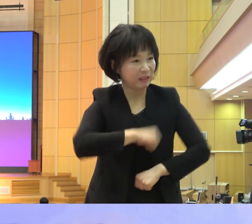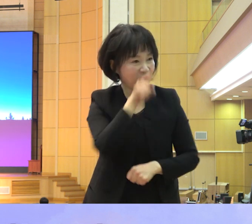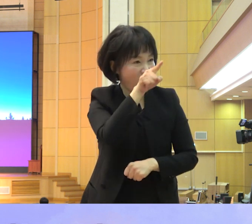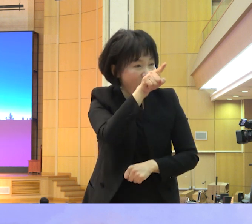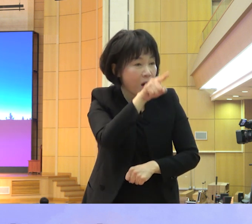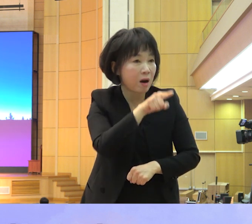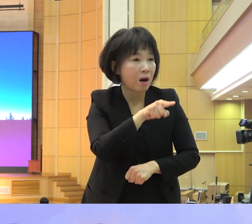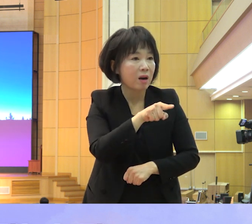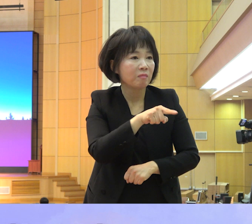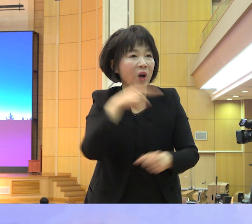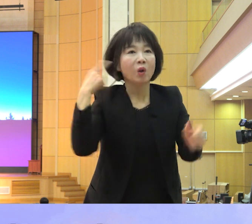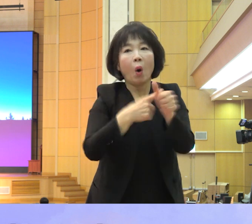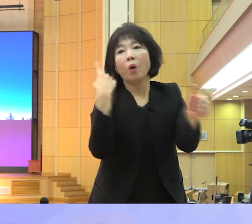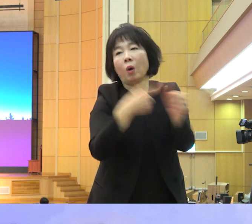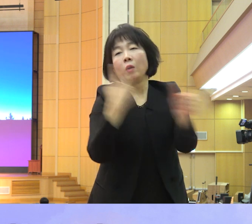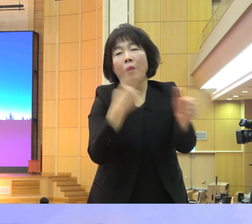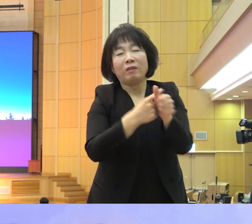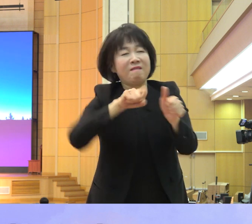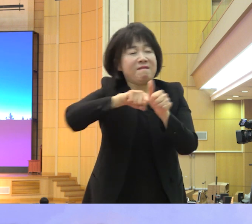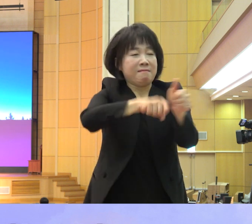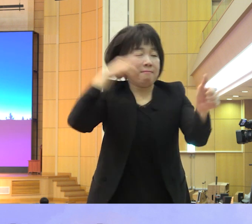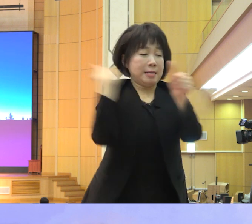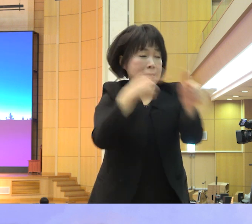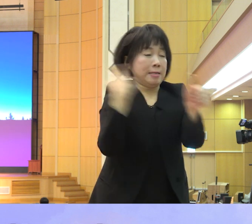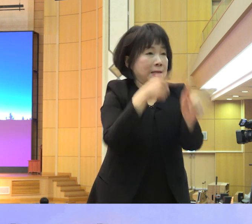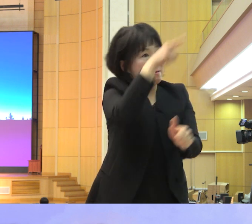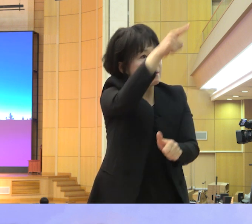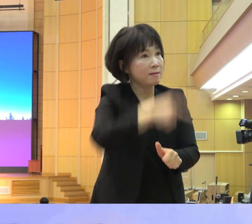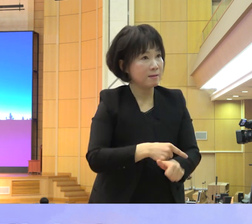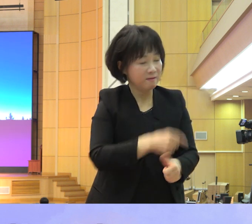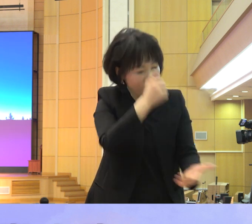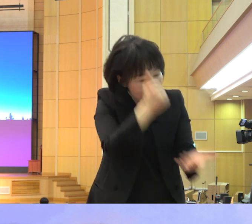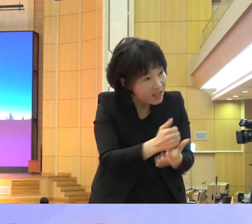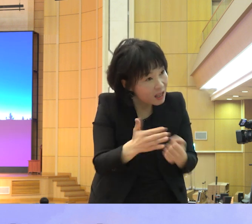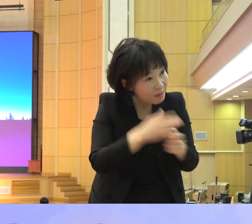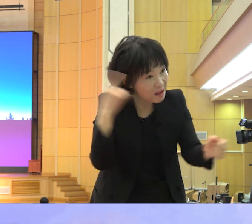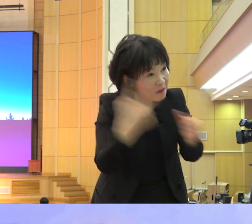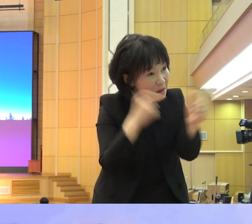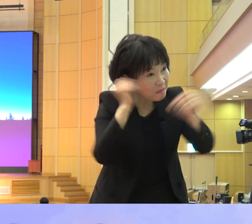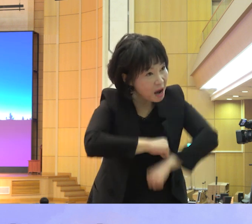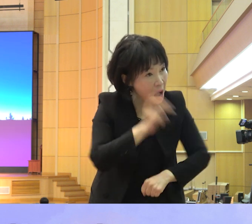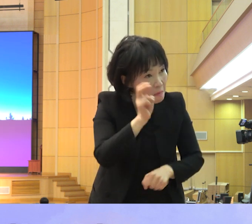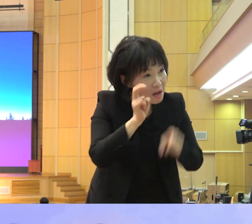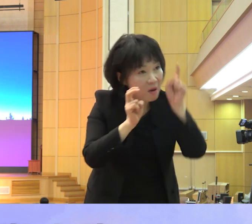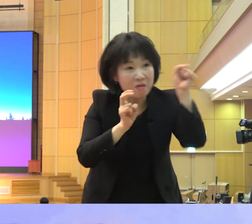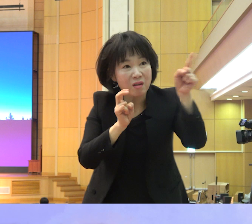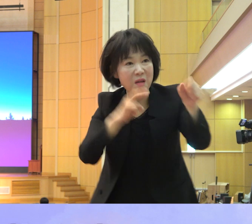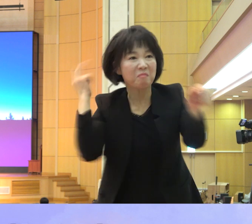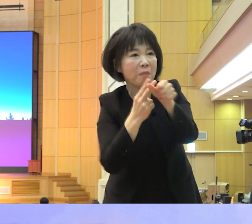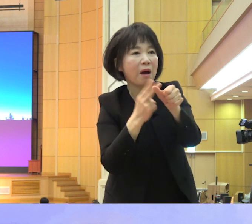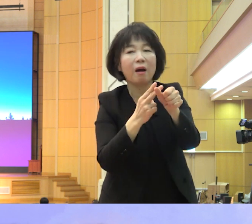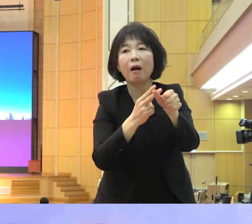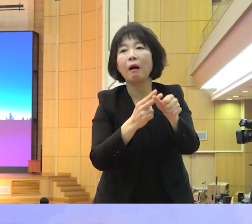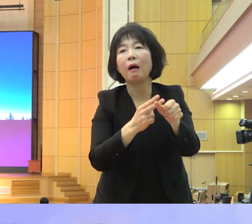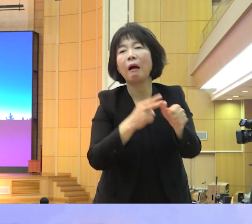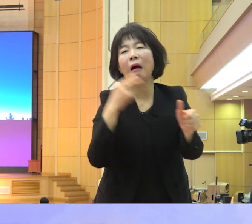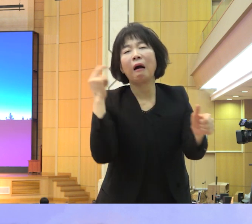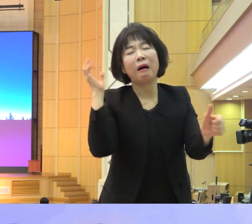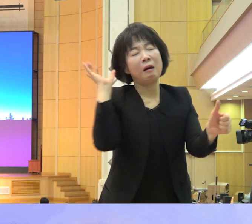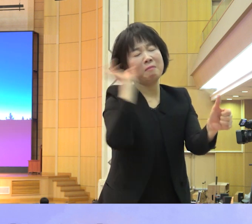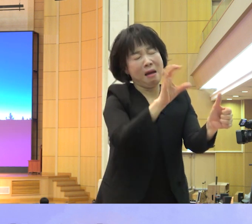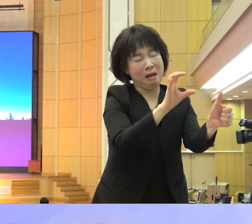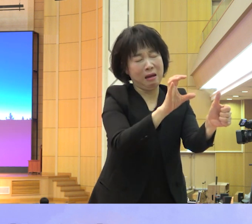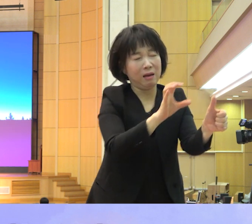위로하러 왔던 친구들이 욥에게 저주를 막 그냥 해버리고 악담을 막 하고 마는